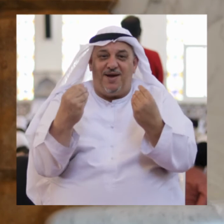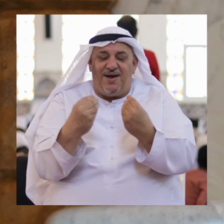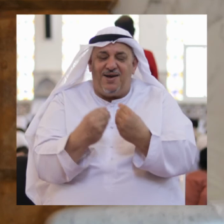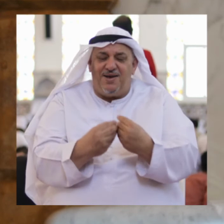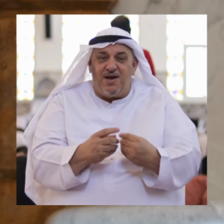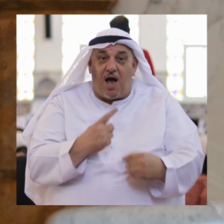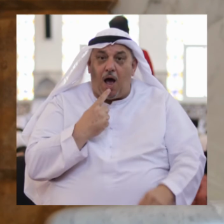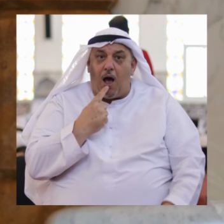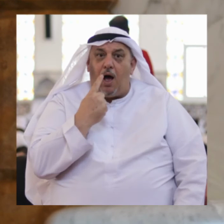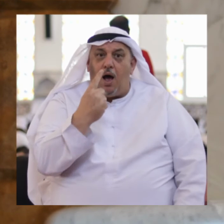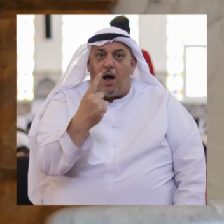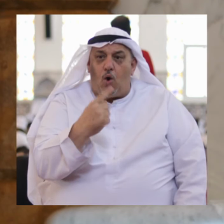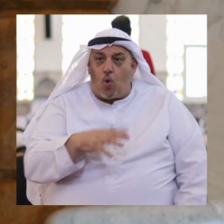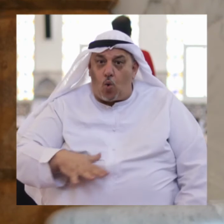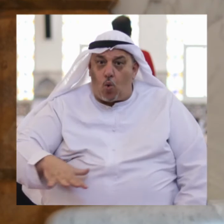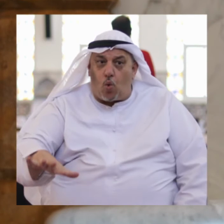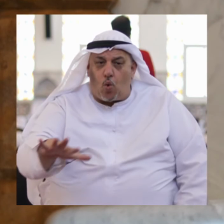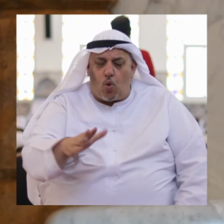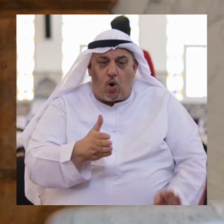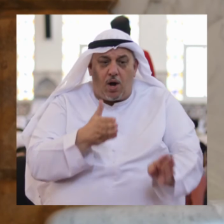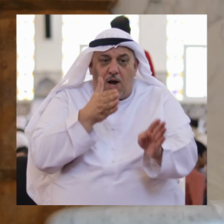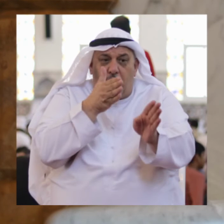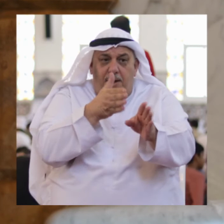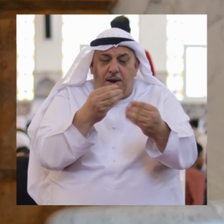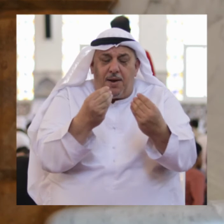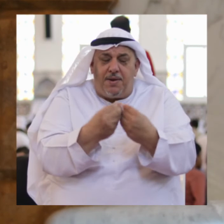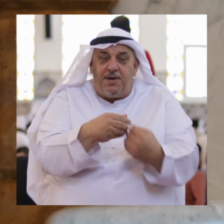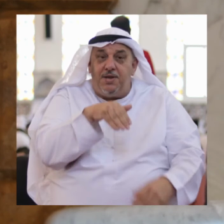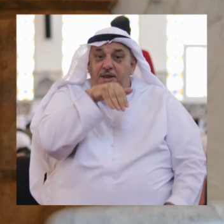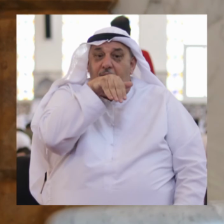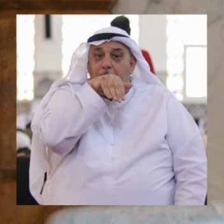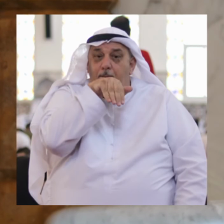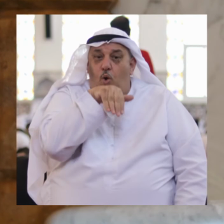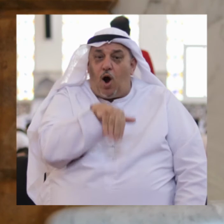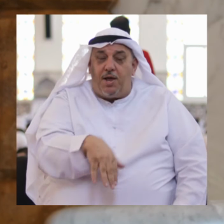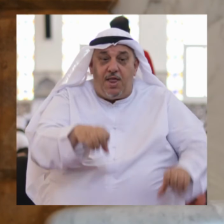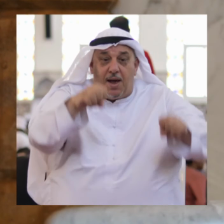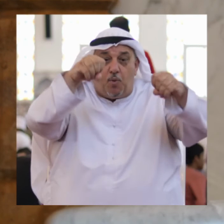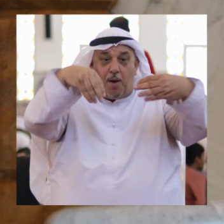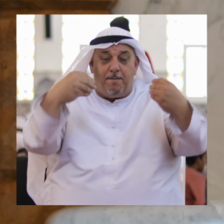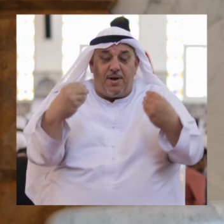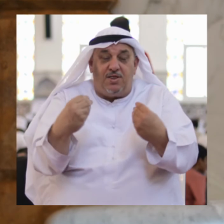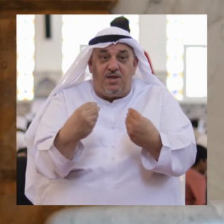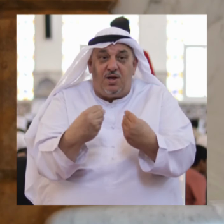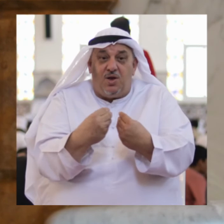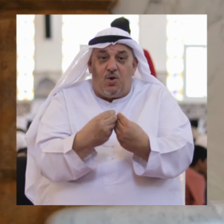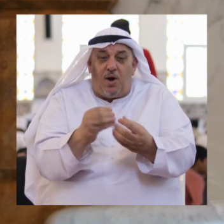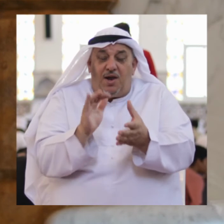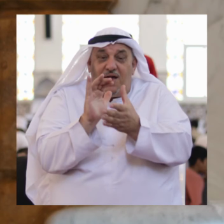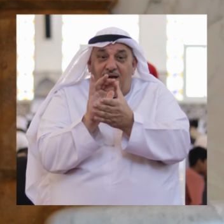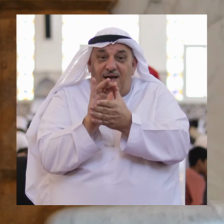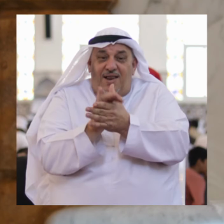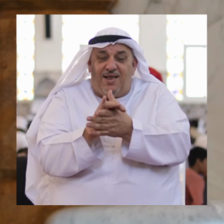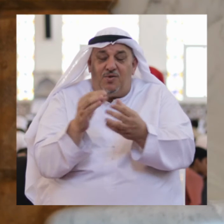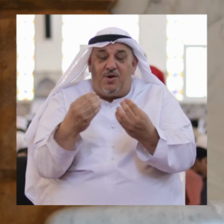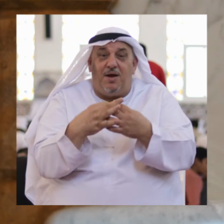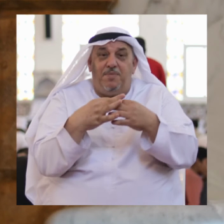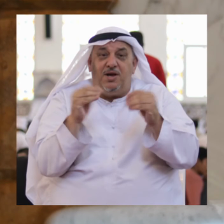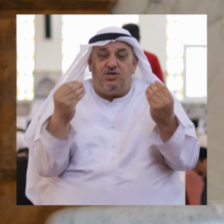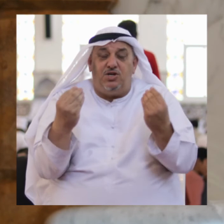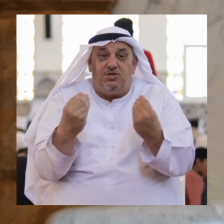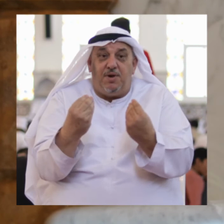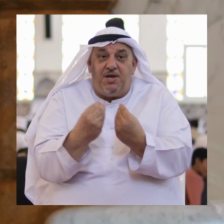وصلي اللهم وسلم وبارك على سيدنا ونبينا محمد وعلى اله وصحبه